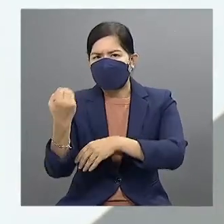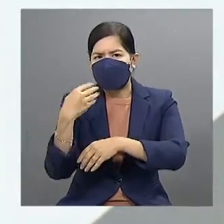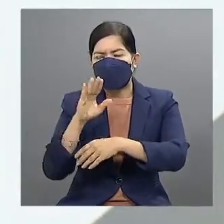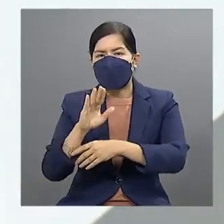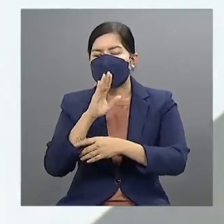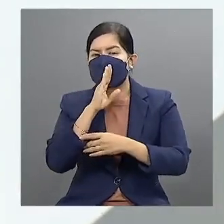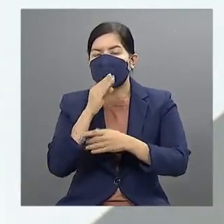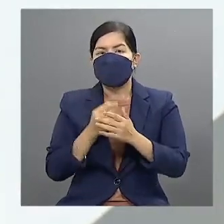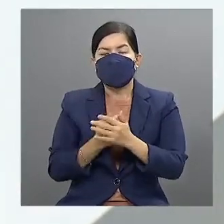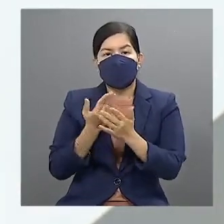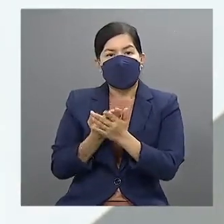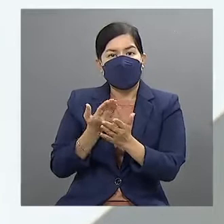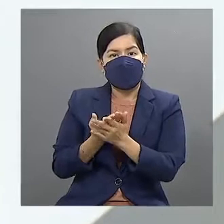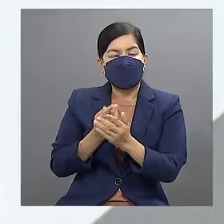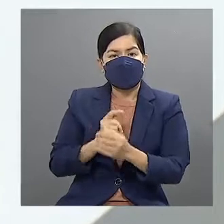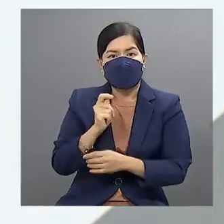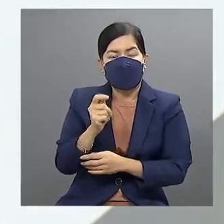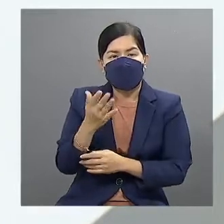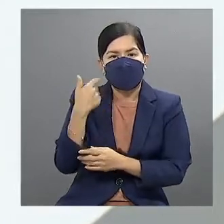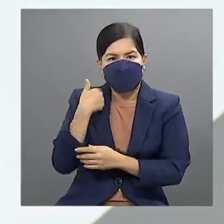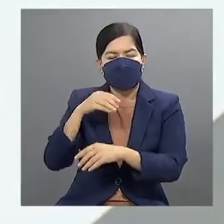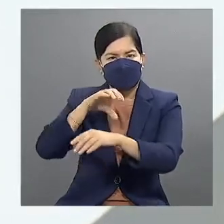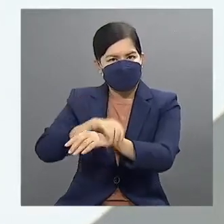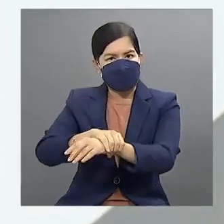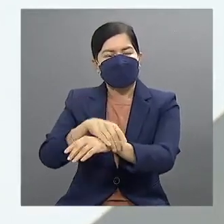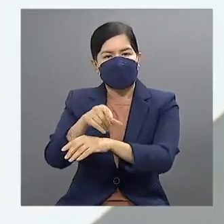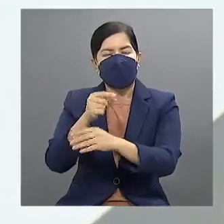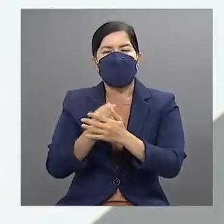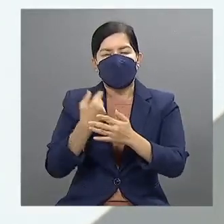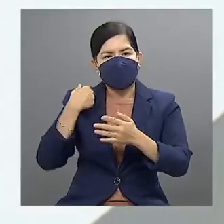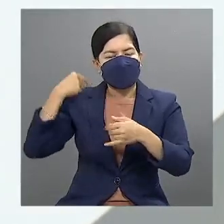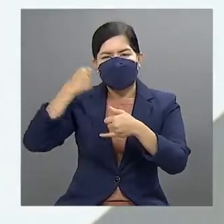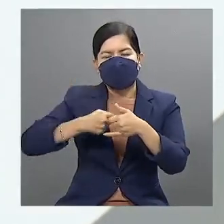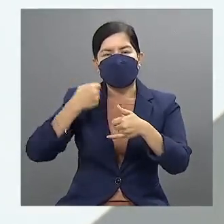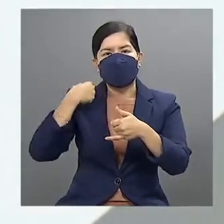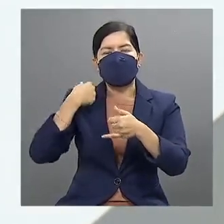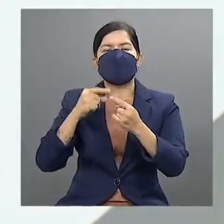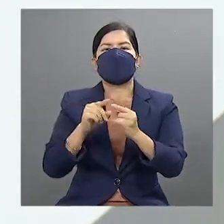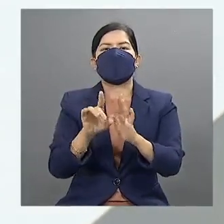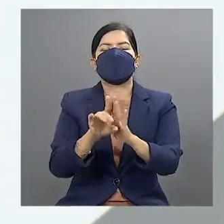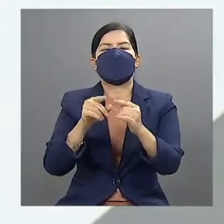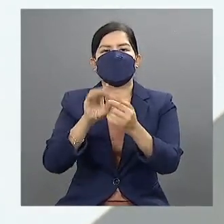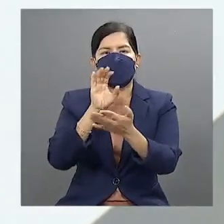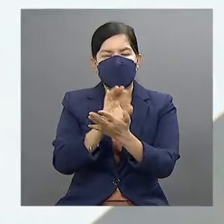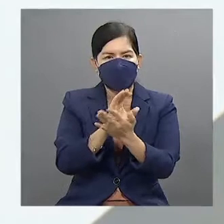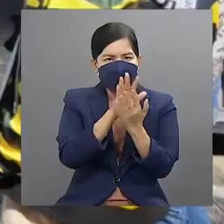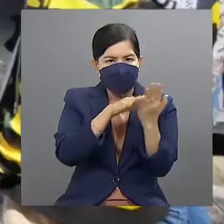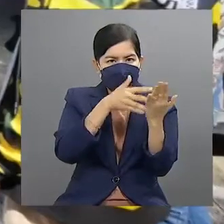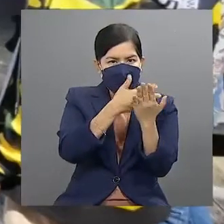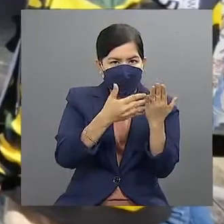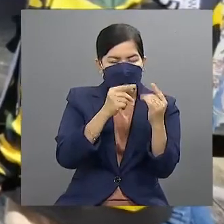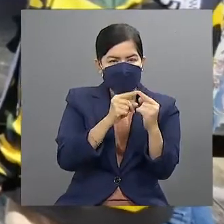ที่เรียกจะจับตัวไปเรียกค่าไถ่แล้วก็ทำร้ายร่างกายสุดท้ายตำรวจวางแผนจับกุมตัวมาได้ค่ะ